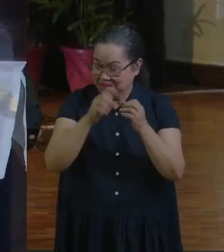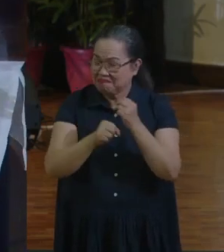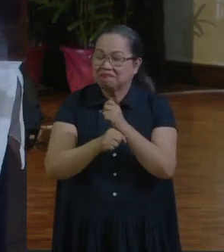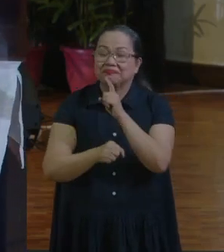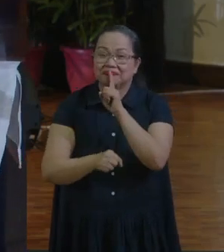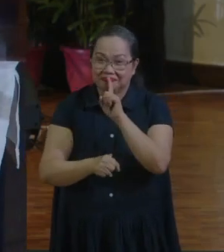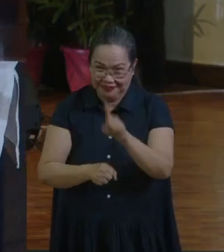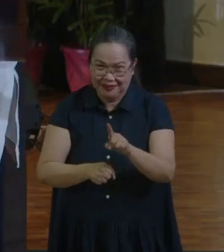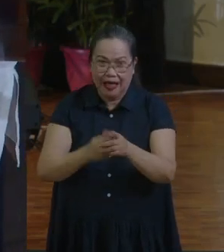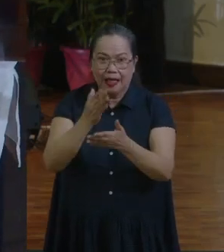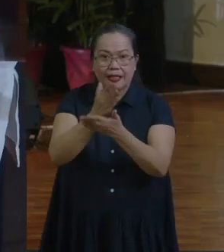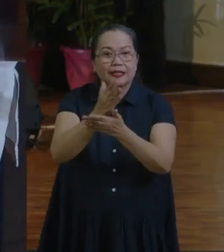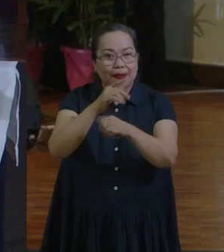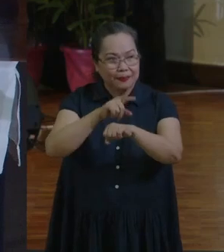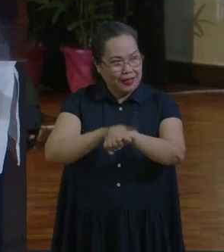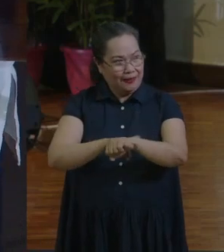minsan,